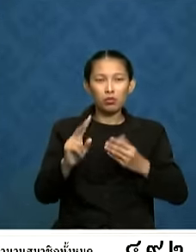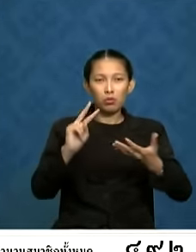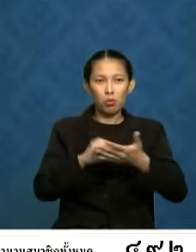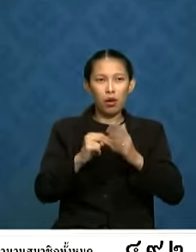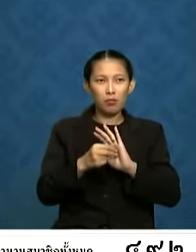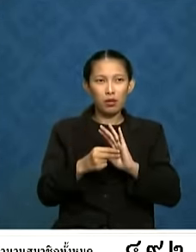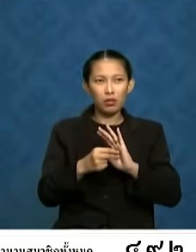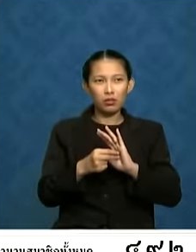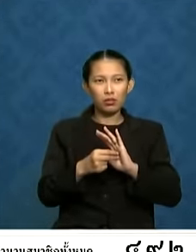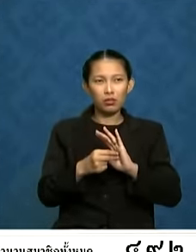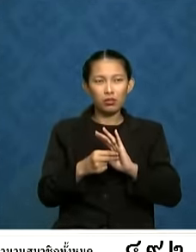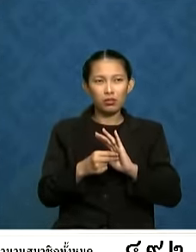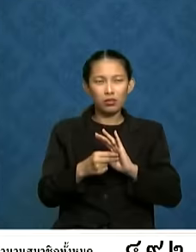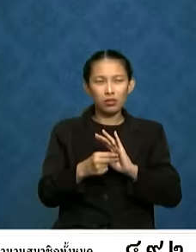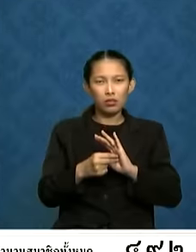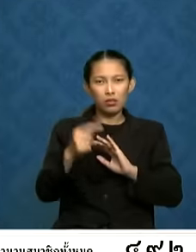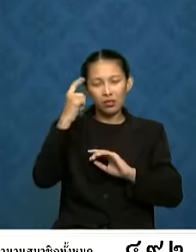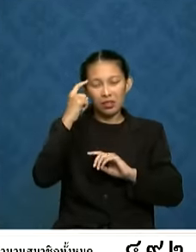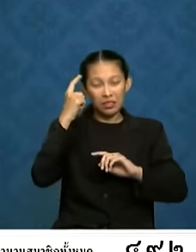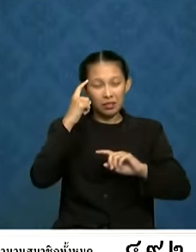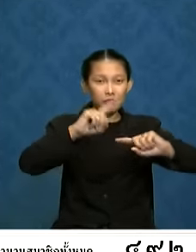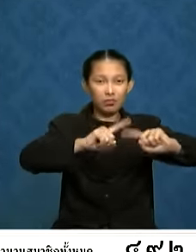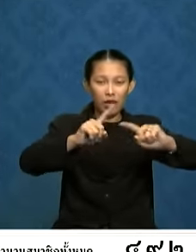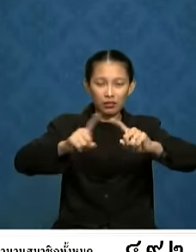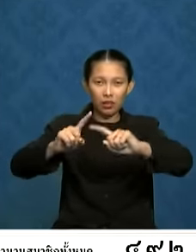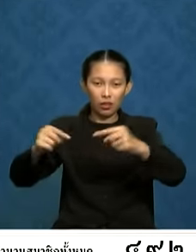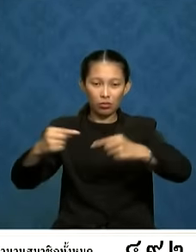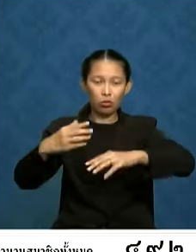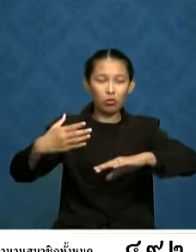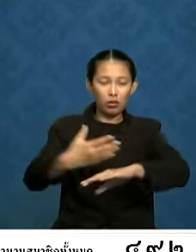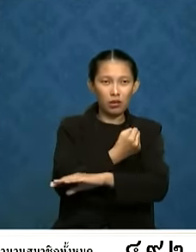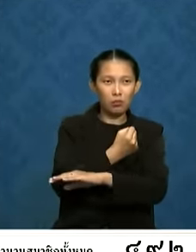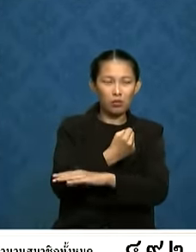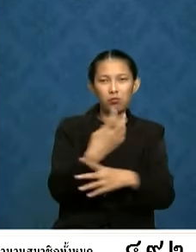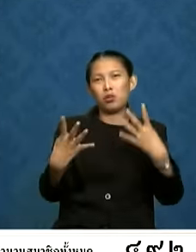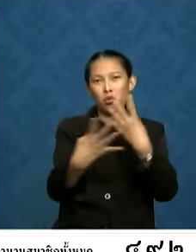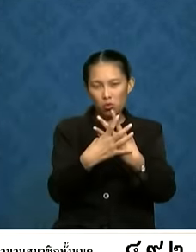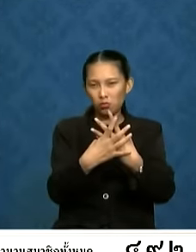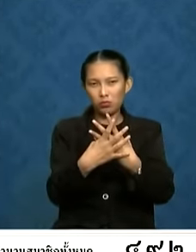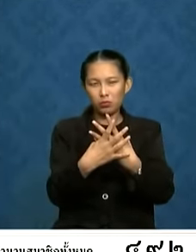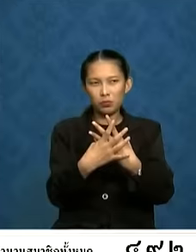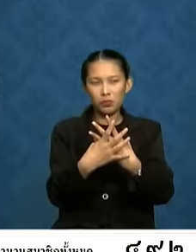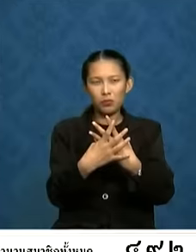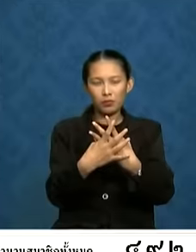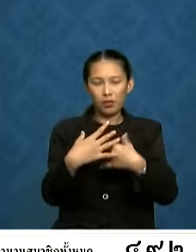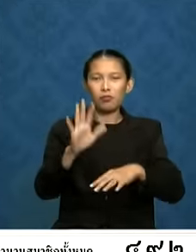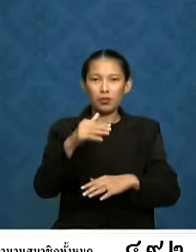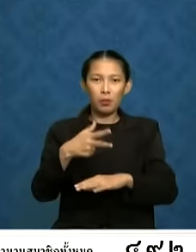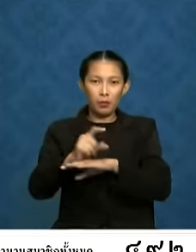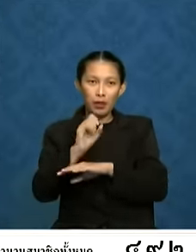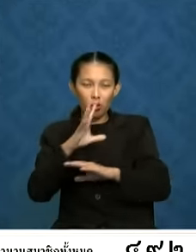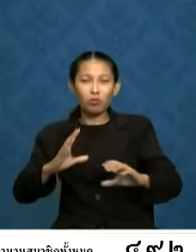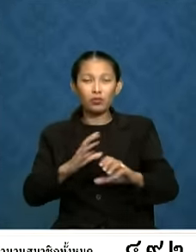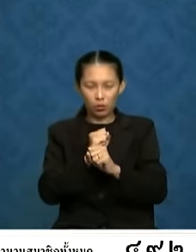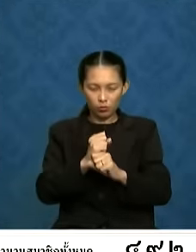ควรที่จะนำคนที่เห็นต่างทางการเมืองไปกุมขังไปจำคุกครับสรุปเลยครับสรุป